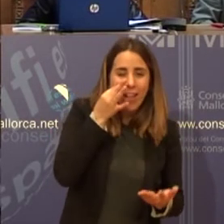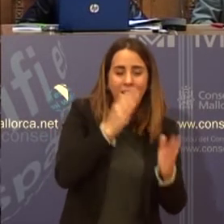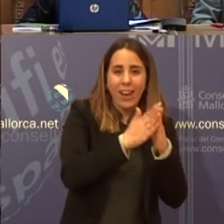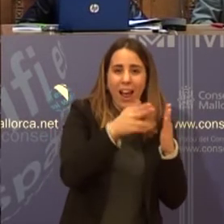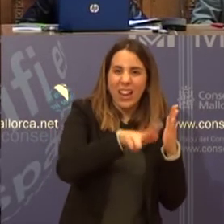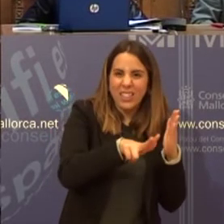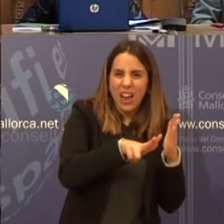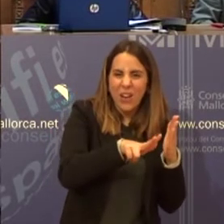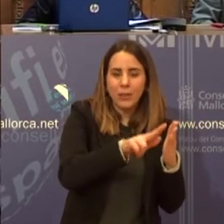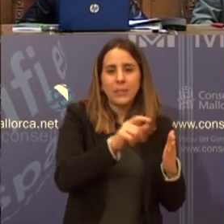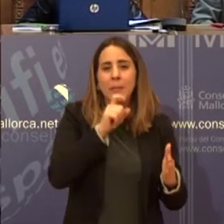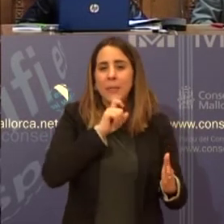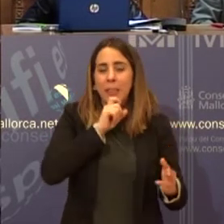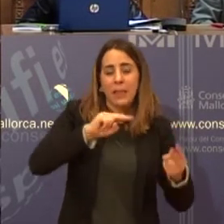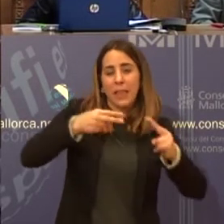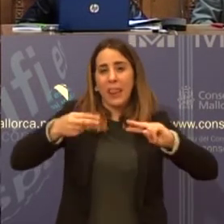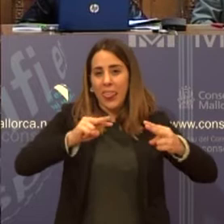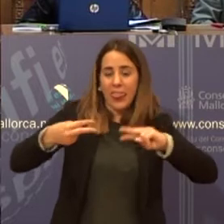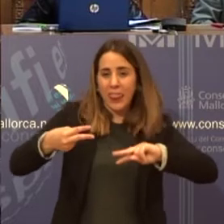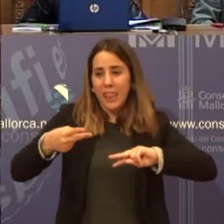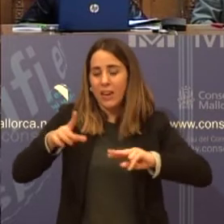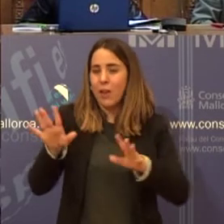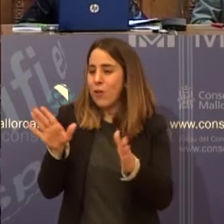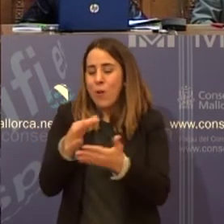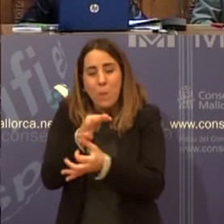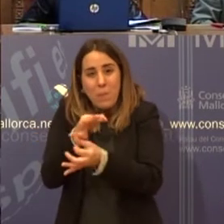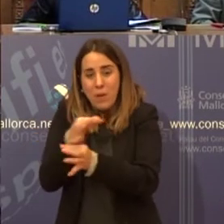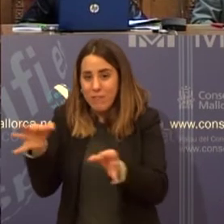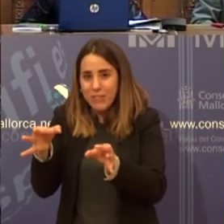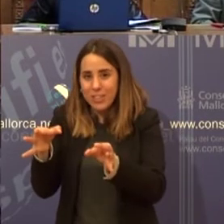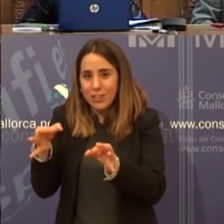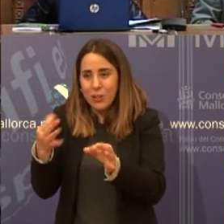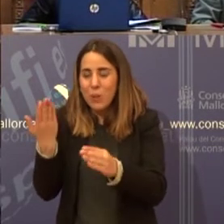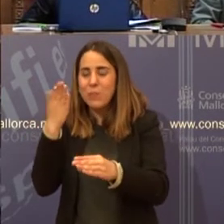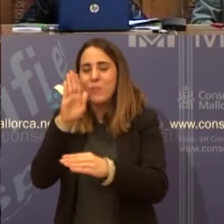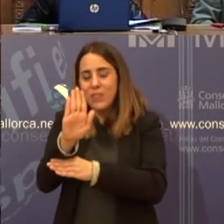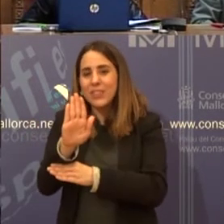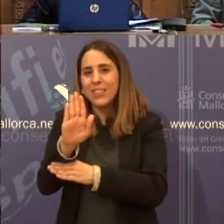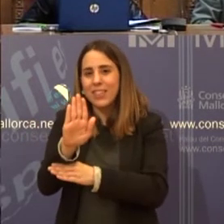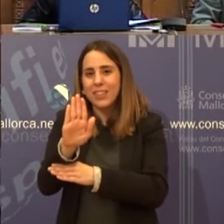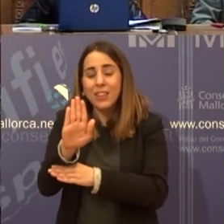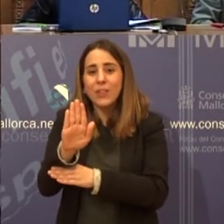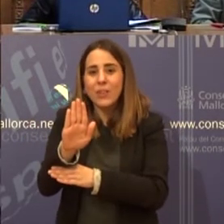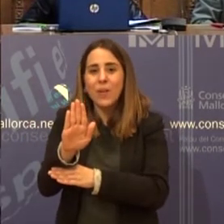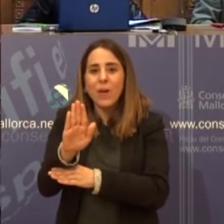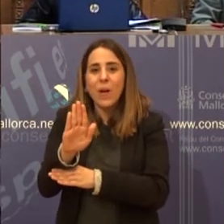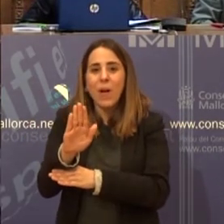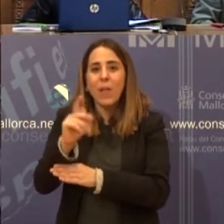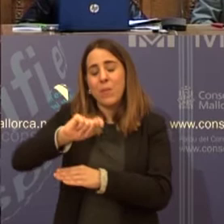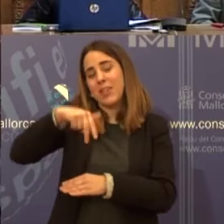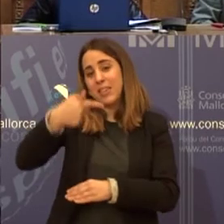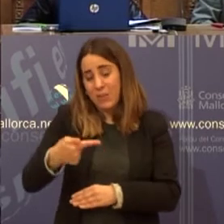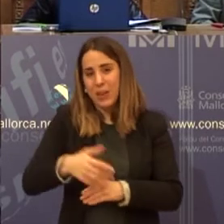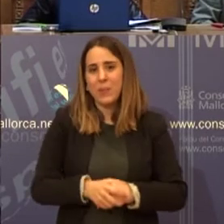és en castellà i ens ha costat una miqueta més la traducció i volem que tot quedi perfecte, per tant la presentació serà el mes